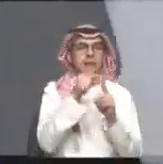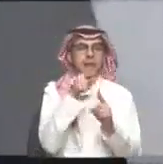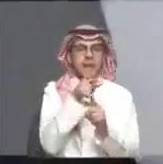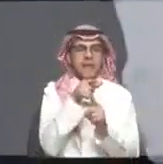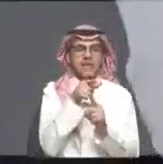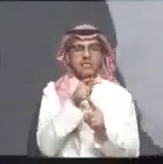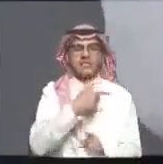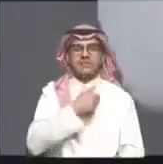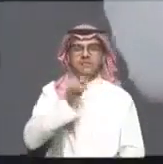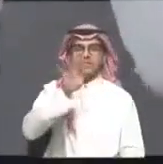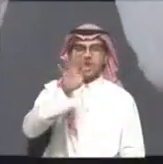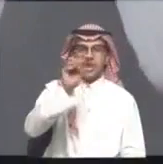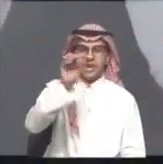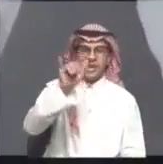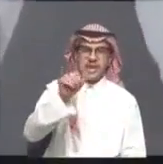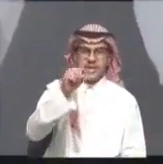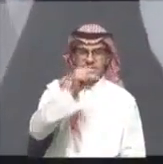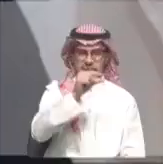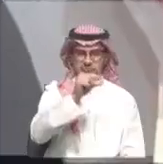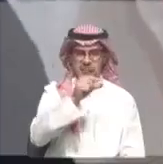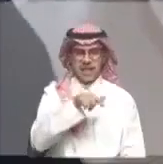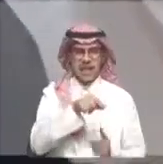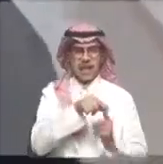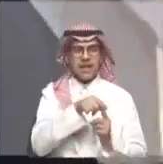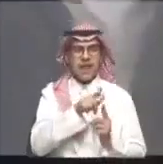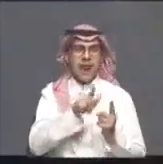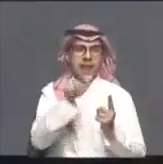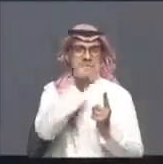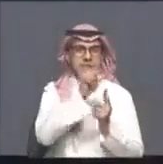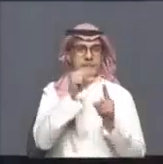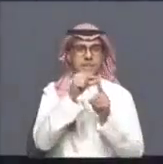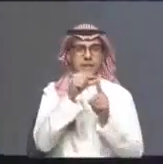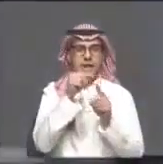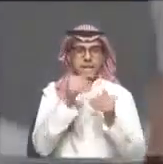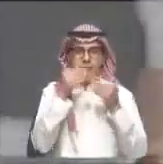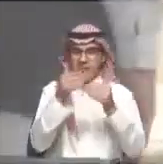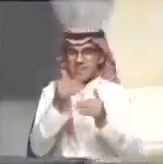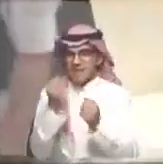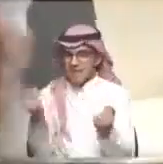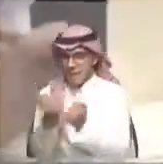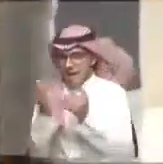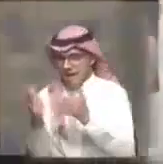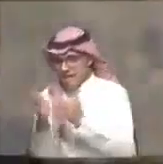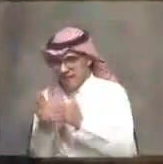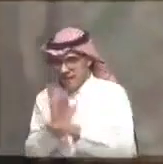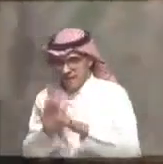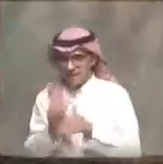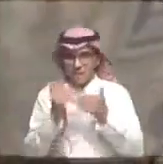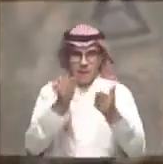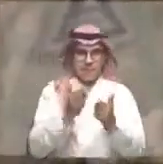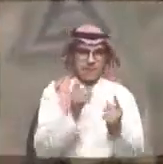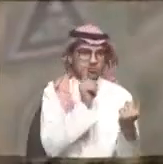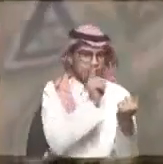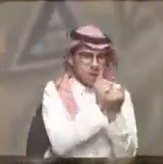الإسلامية شهيد خاقان عباسي، وذلك في مقر الحفل الختامي لتمرين درع الخليج المشترك واحد. وجرى